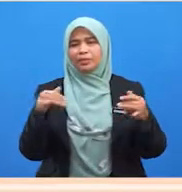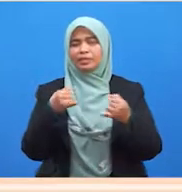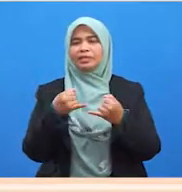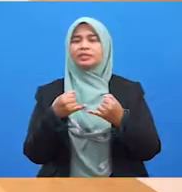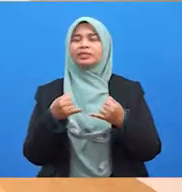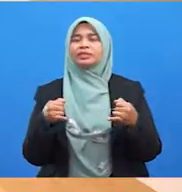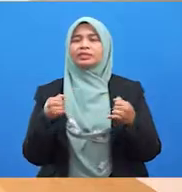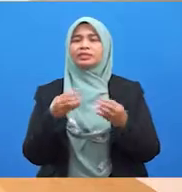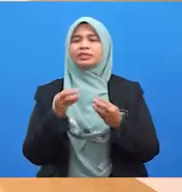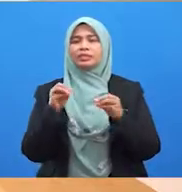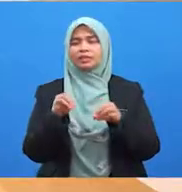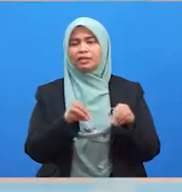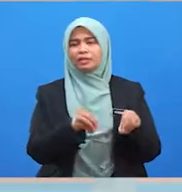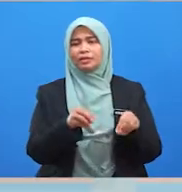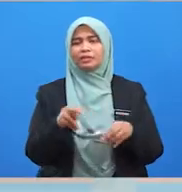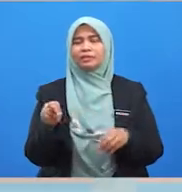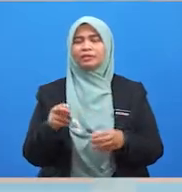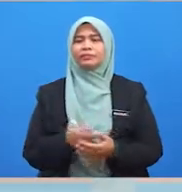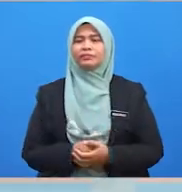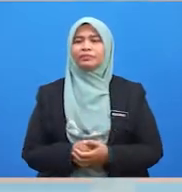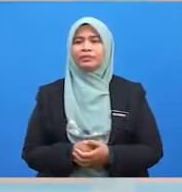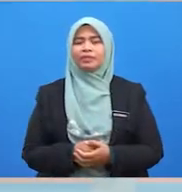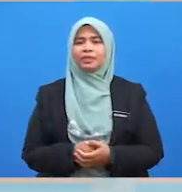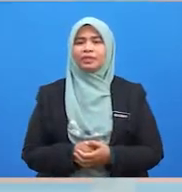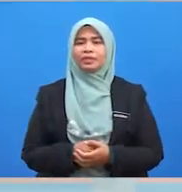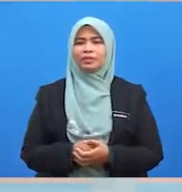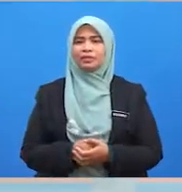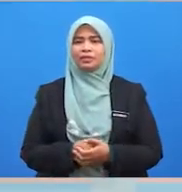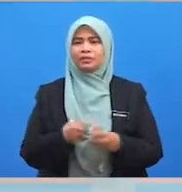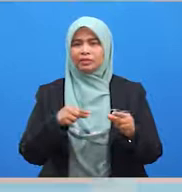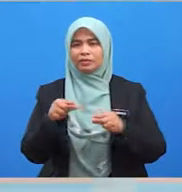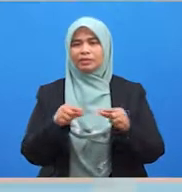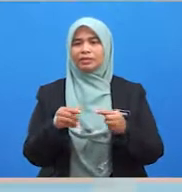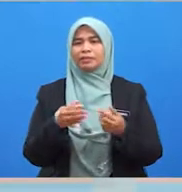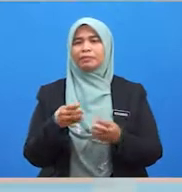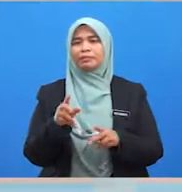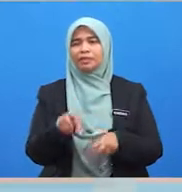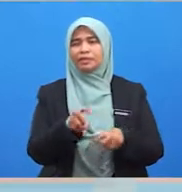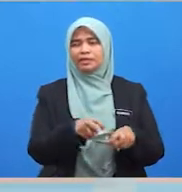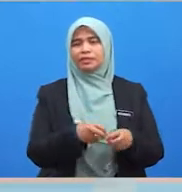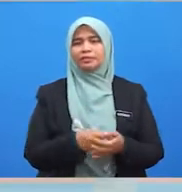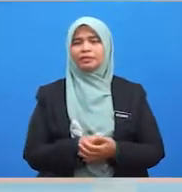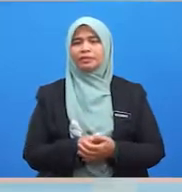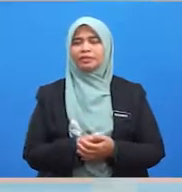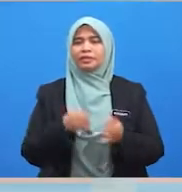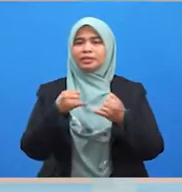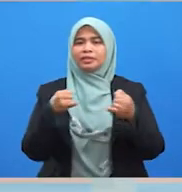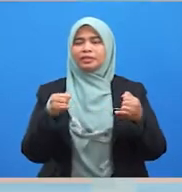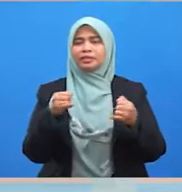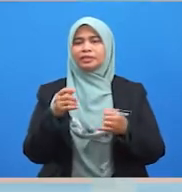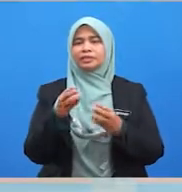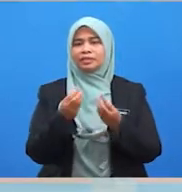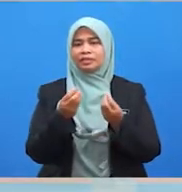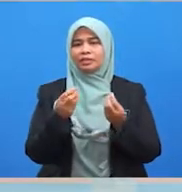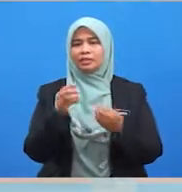tanaman. Berikut merupakan pengaruh tanah terhadap kegiatan pertanian. Jenis tanah